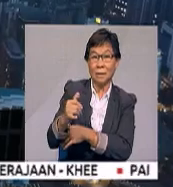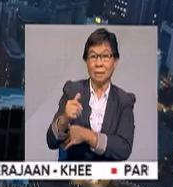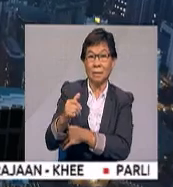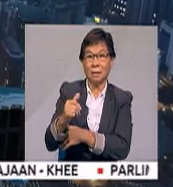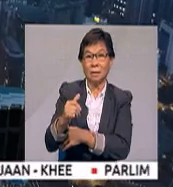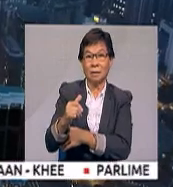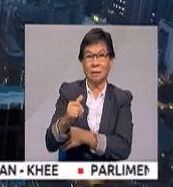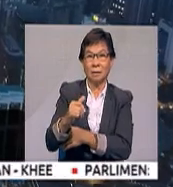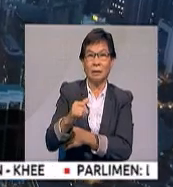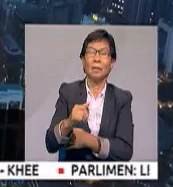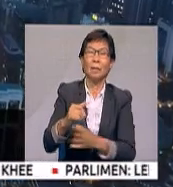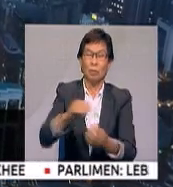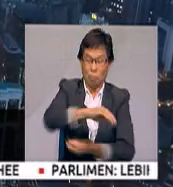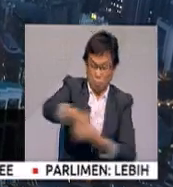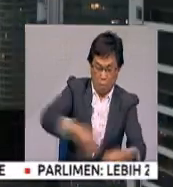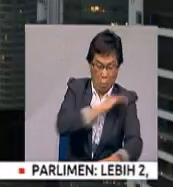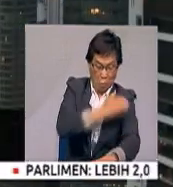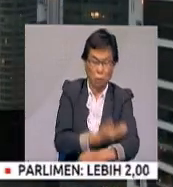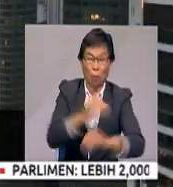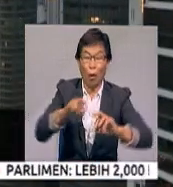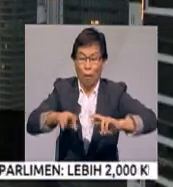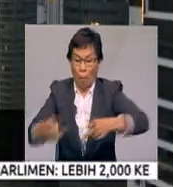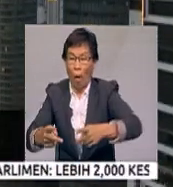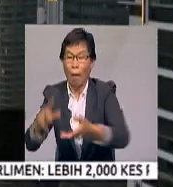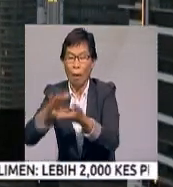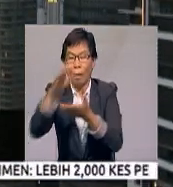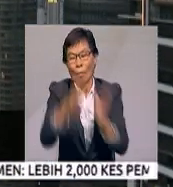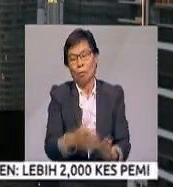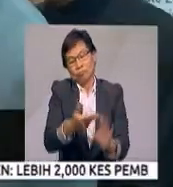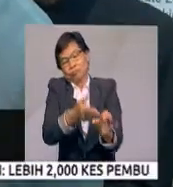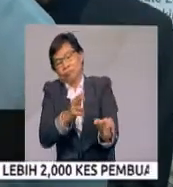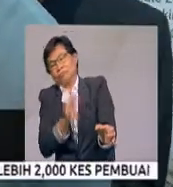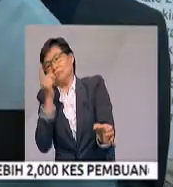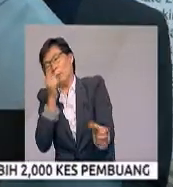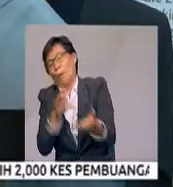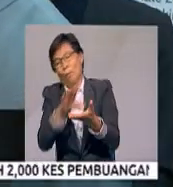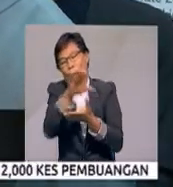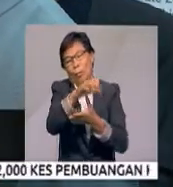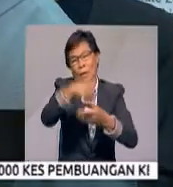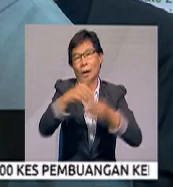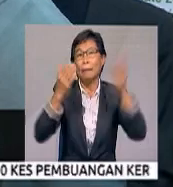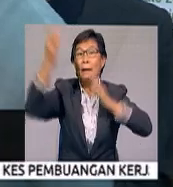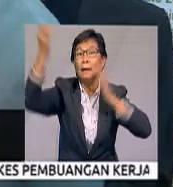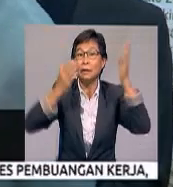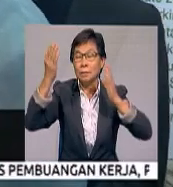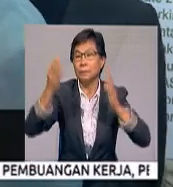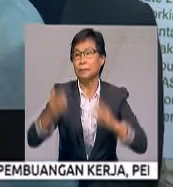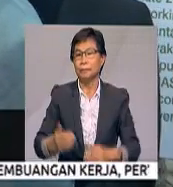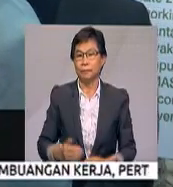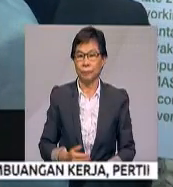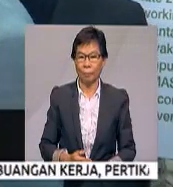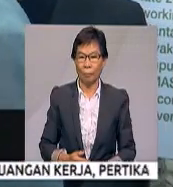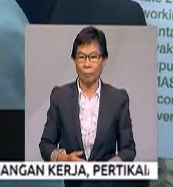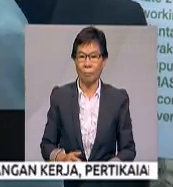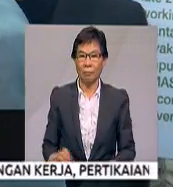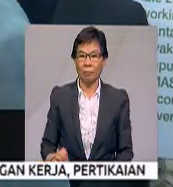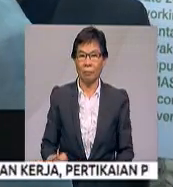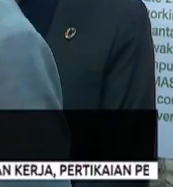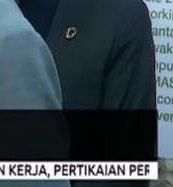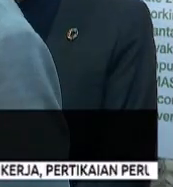boleh menyebabkan pelabur hilang keyakinan terhadap negara. Saya tak tahu korang, tapi masa